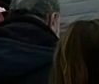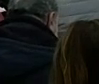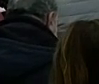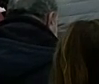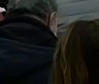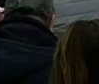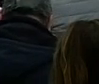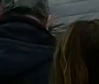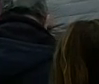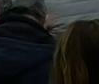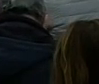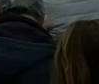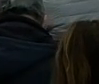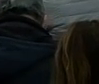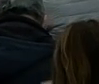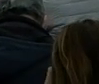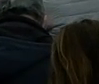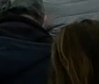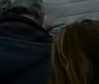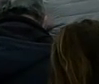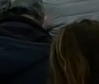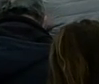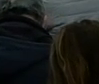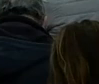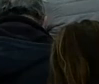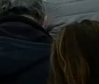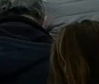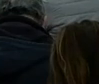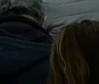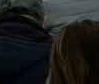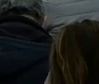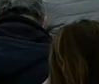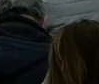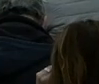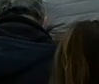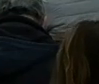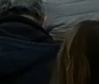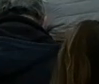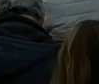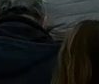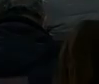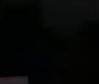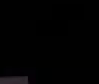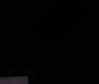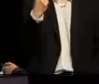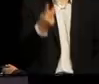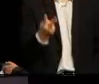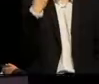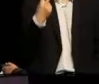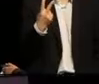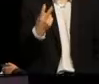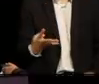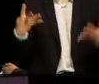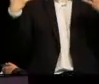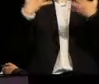vademecum che non è la prima bozza che su cui lavoriamo ma è la seconda perché nel 2019